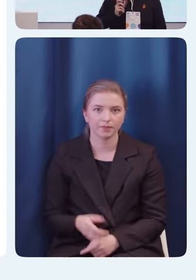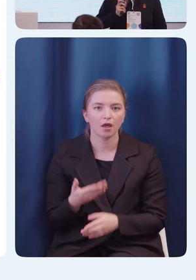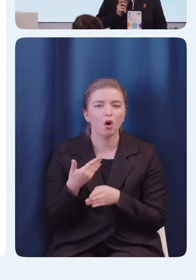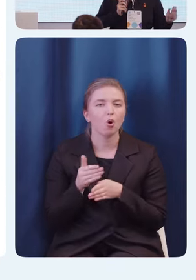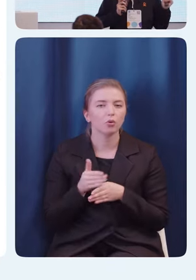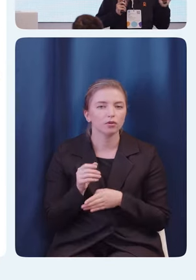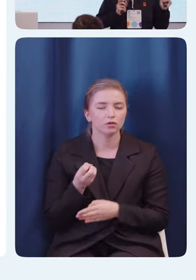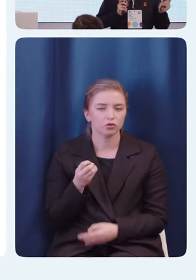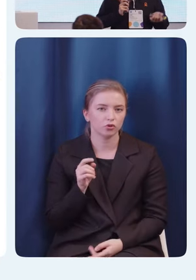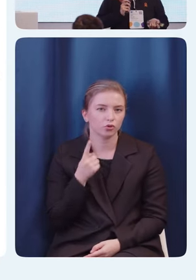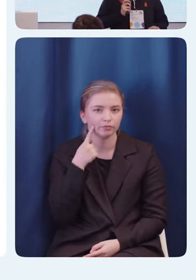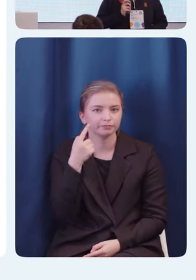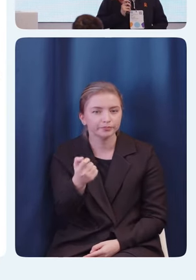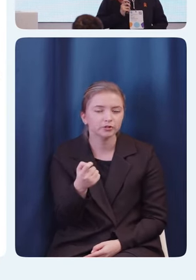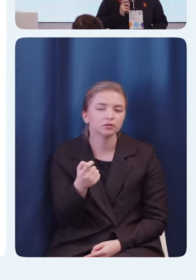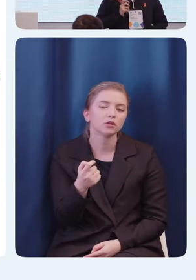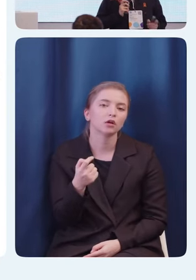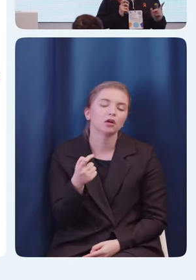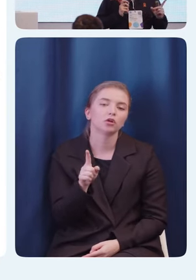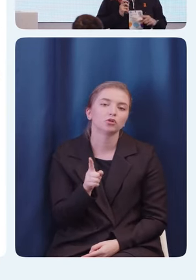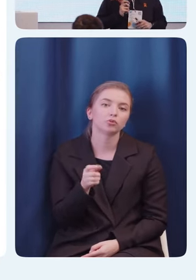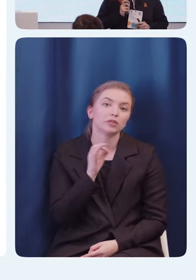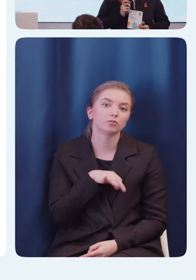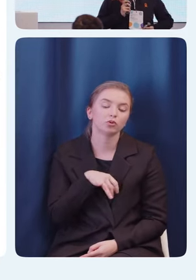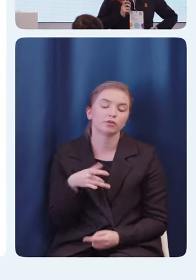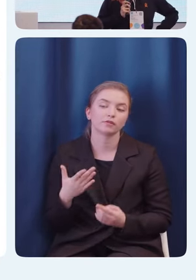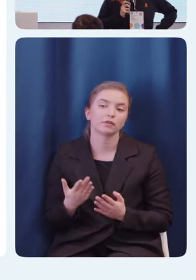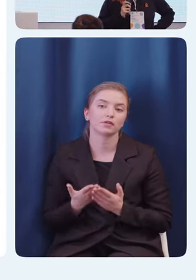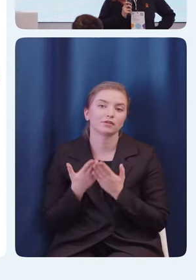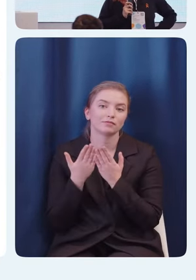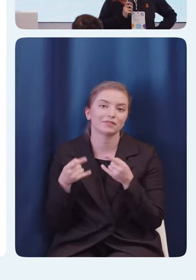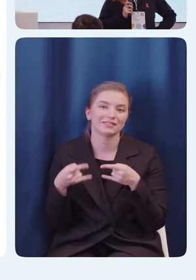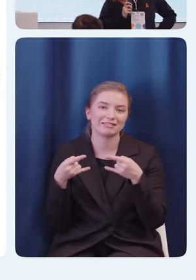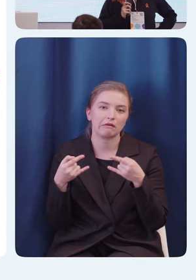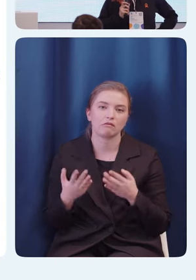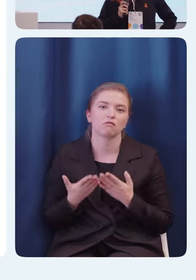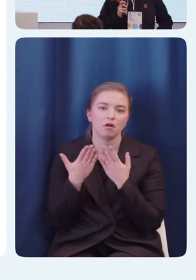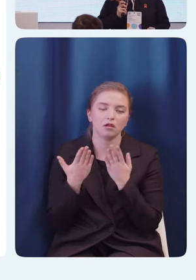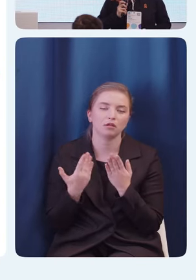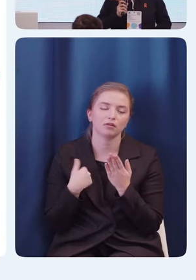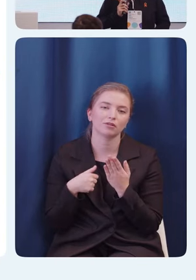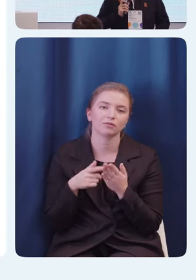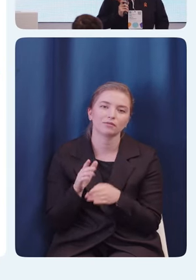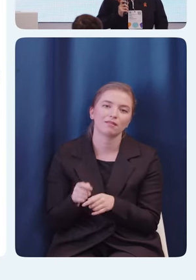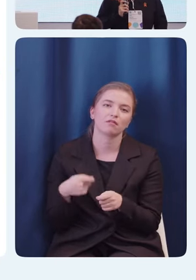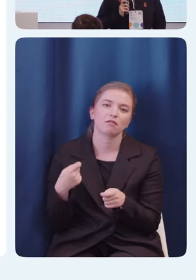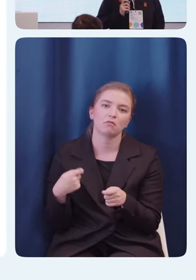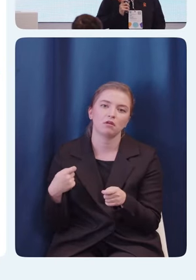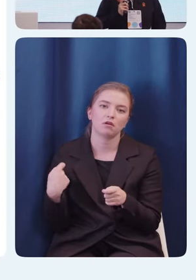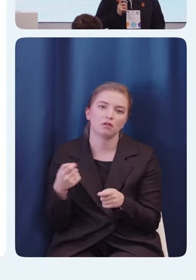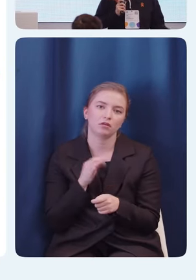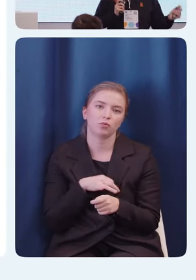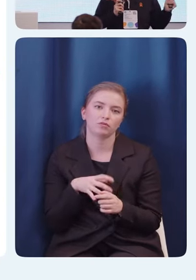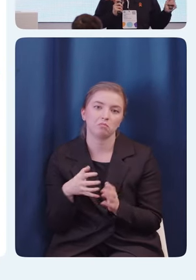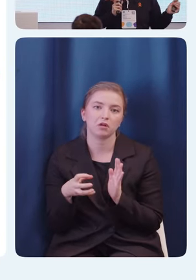что использование скринридера замедляет для пользователя пользование приложением, поэтому не